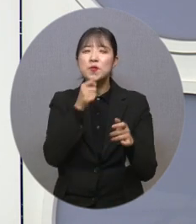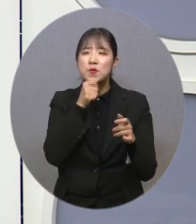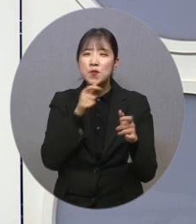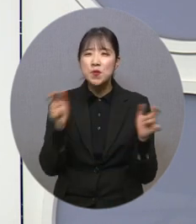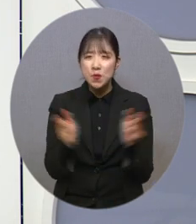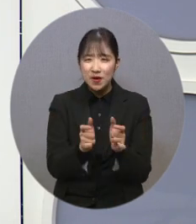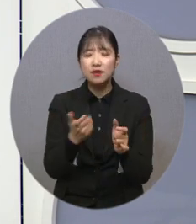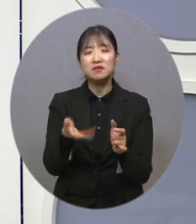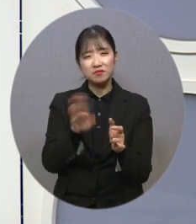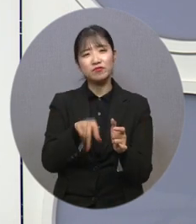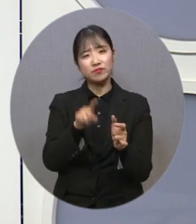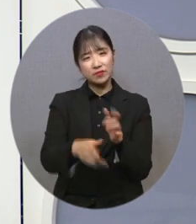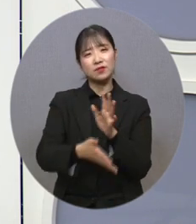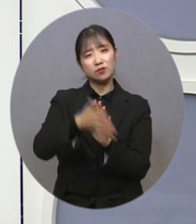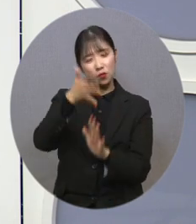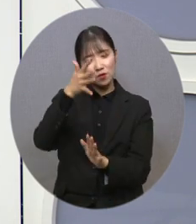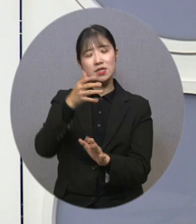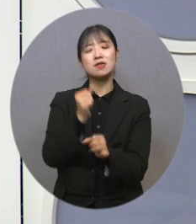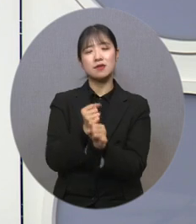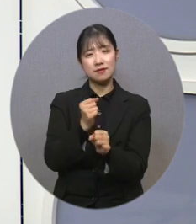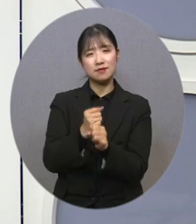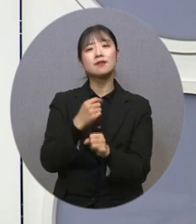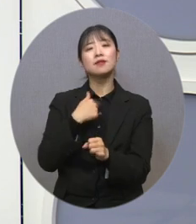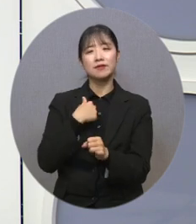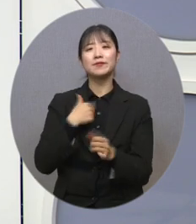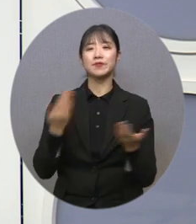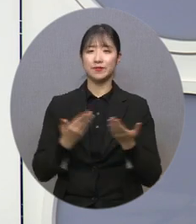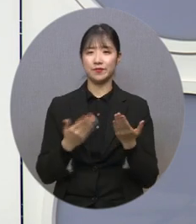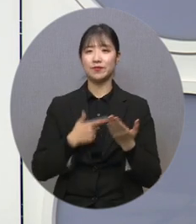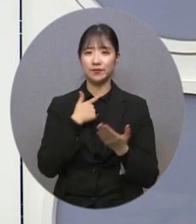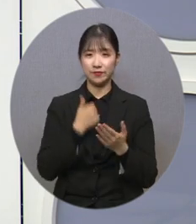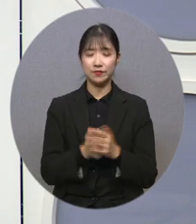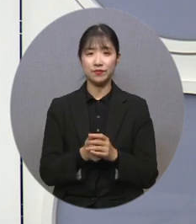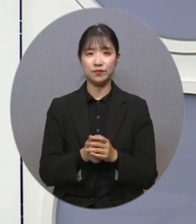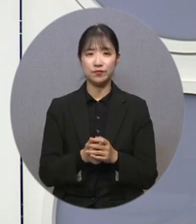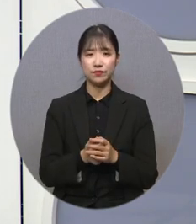예. 그런 도시 개발에도 관여를 했습니다. 그러다가